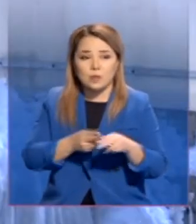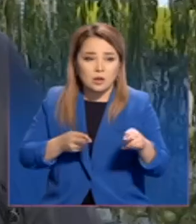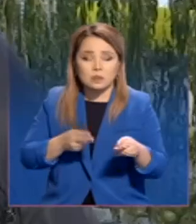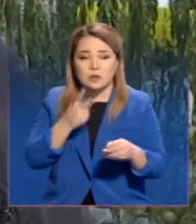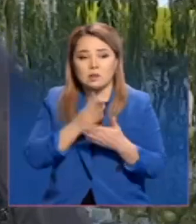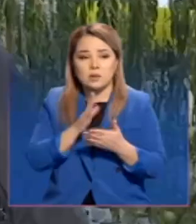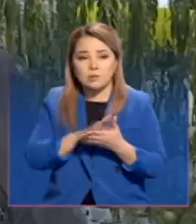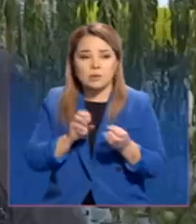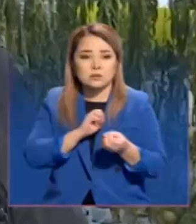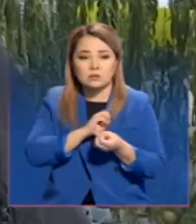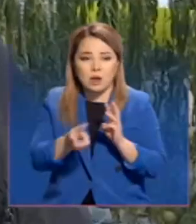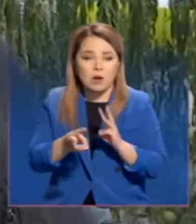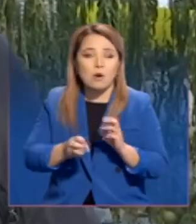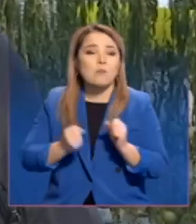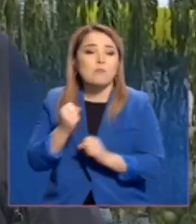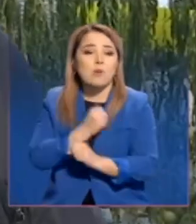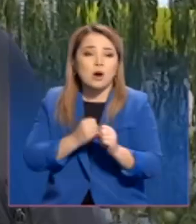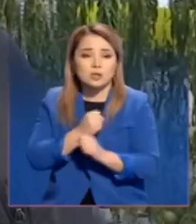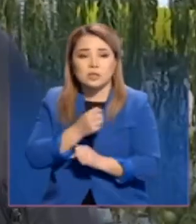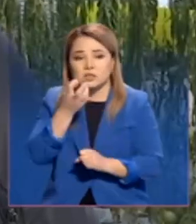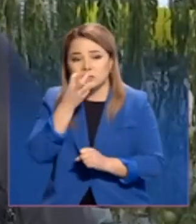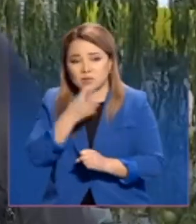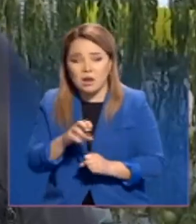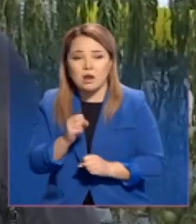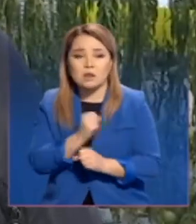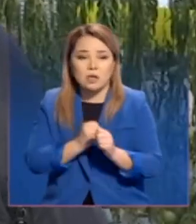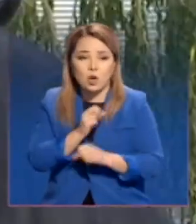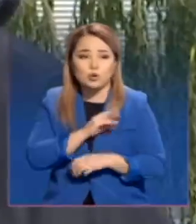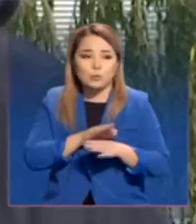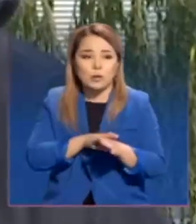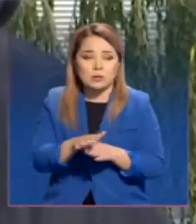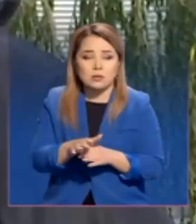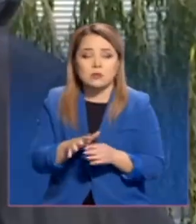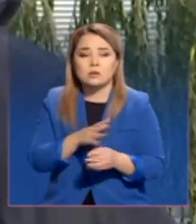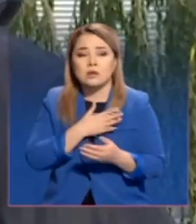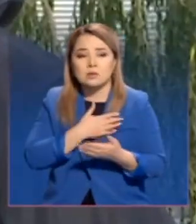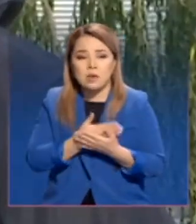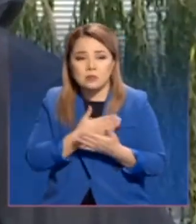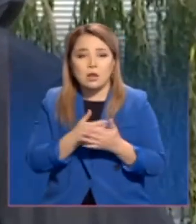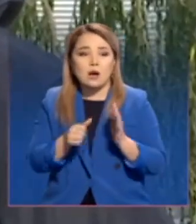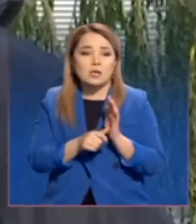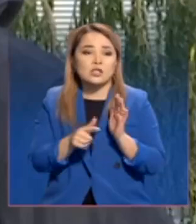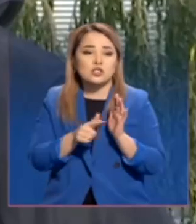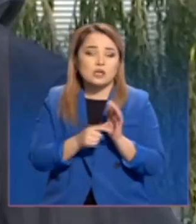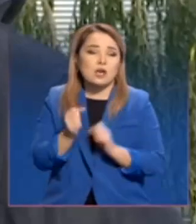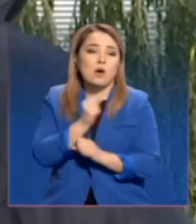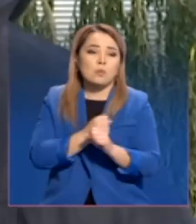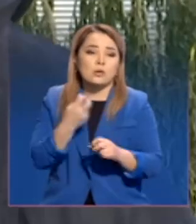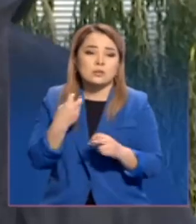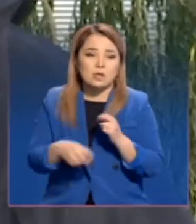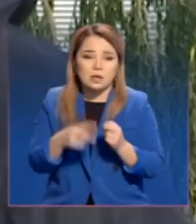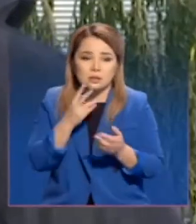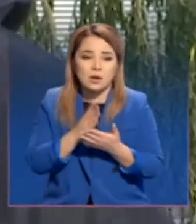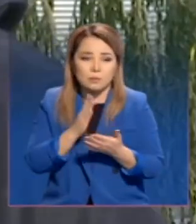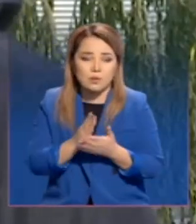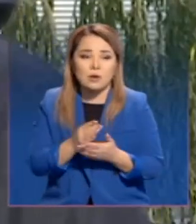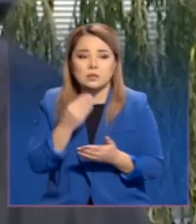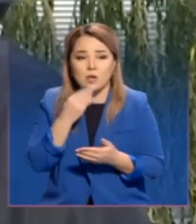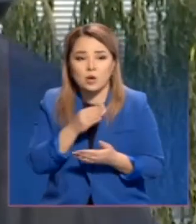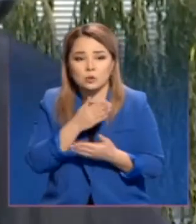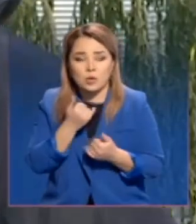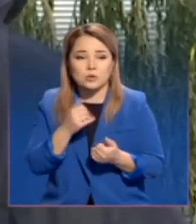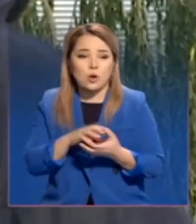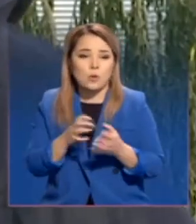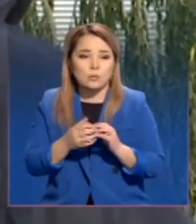жарылған. Моторларымыздар да күйіп кетті, нагрузкадан жұмыс істеп 6-7 моторымыз күйді, оның сапасын ойларын қойдық, бірақ мына